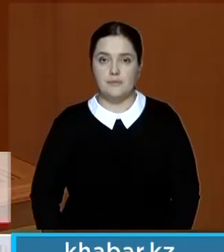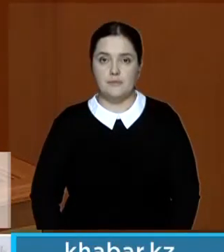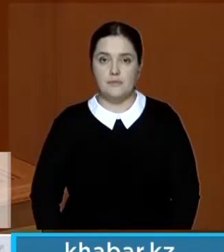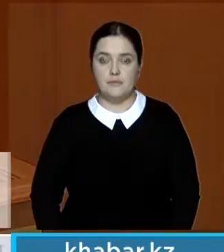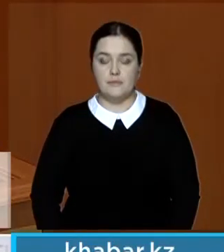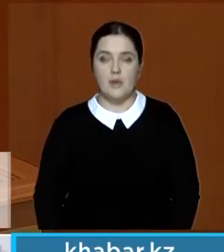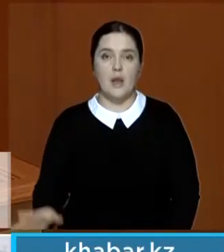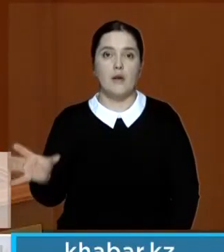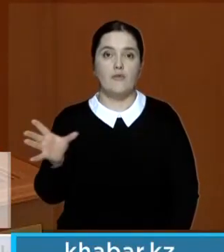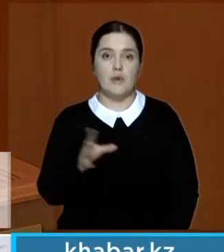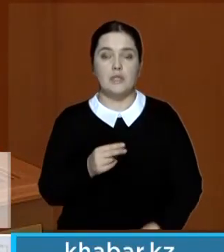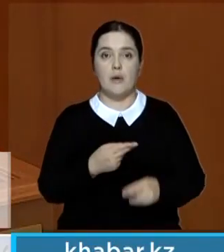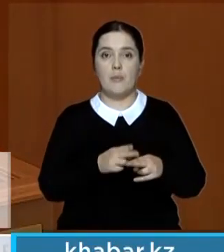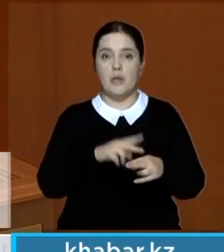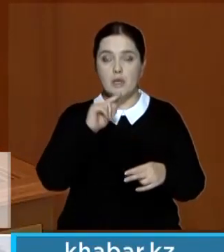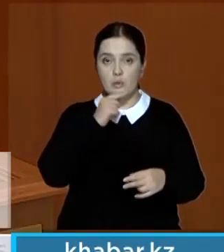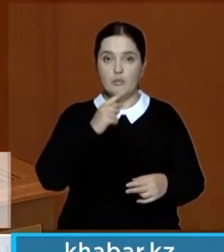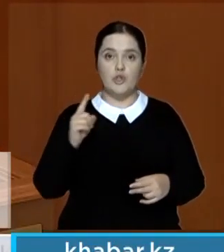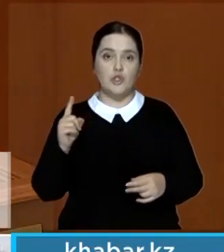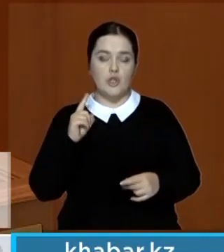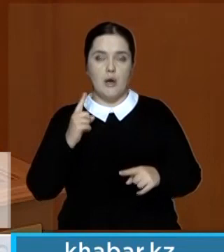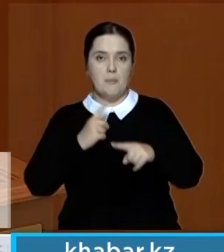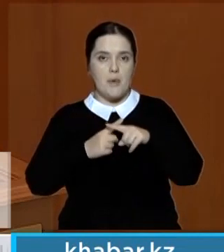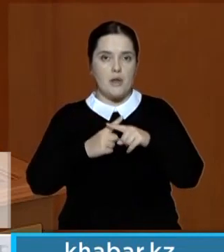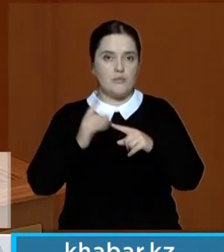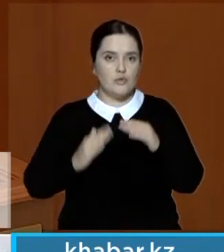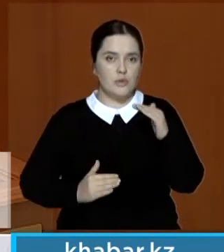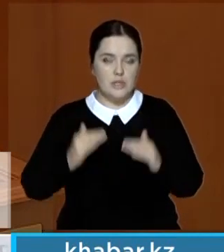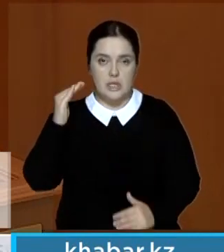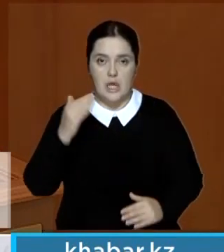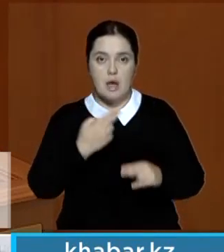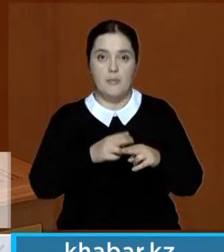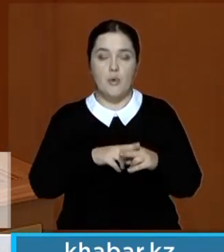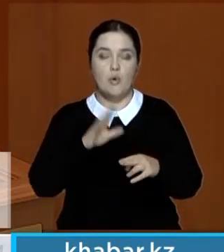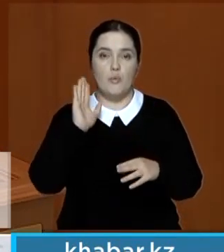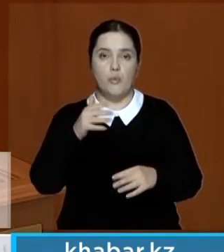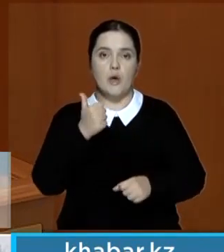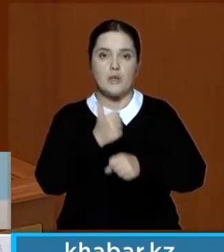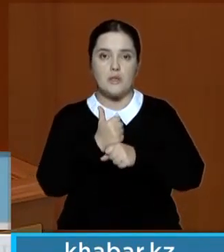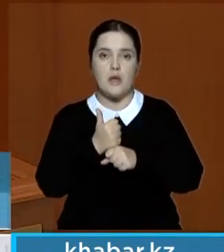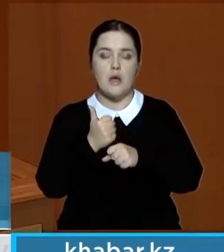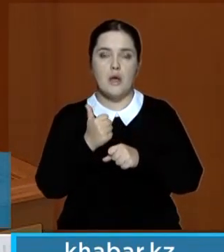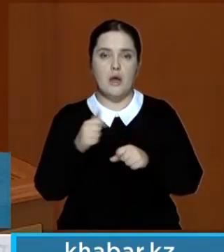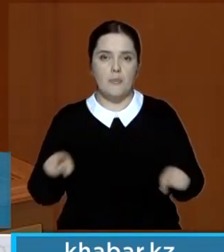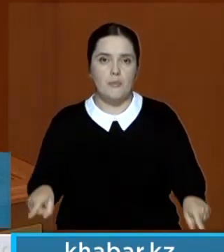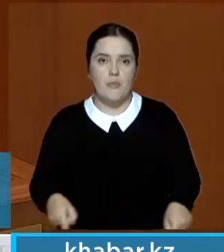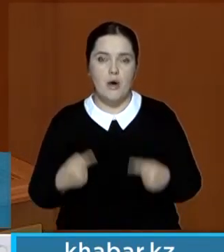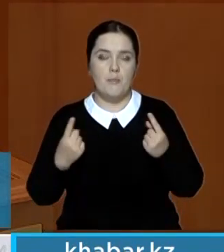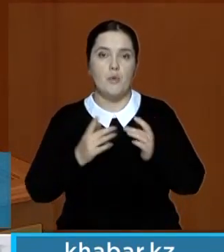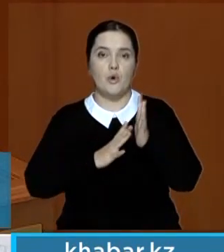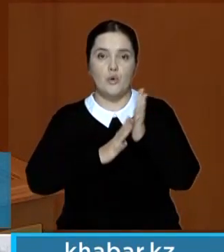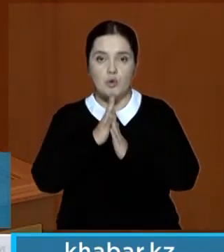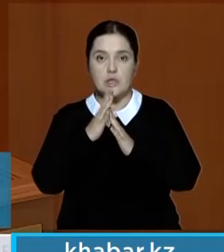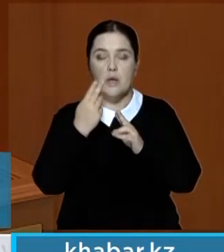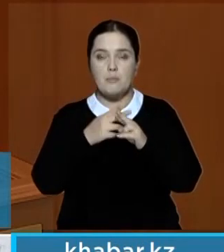Во всех базовых отраслях экономики ожидается положительная динамика. Несырьевой сектор станет одним из основных драйверов прогнозируемого роста. Целевой